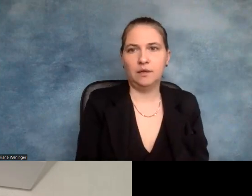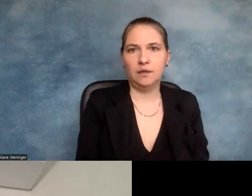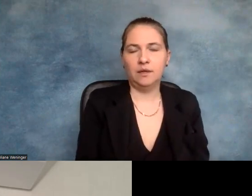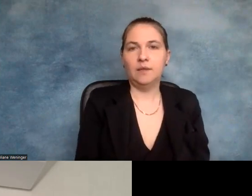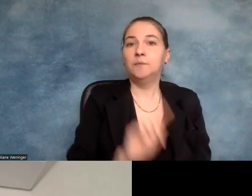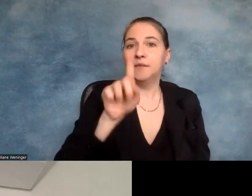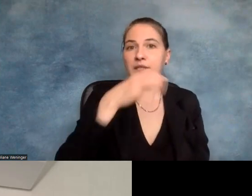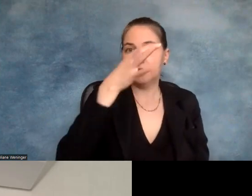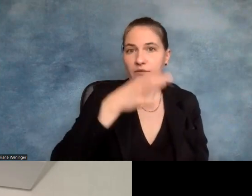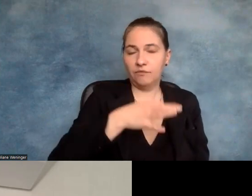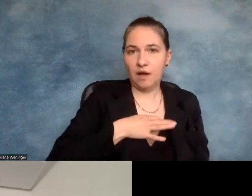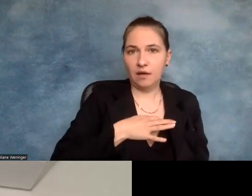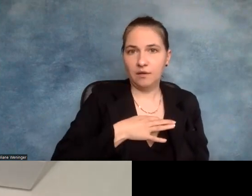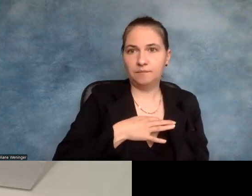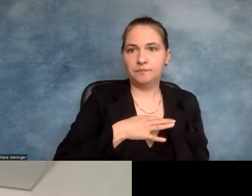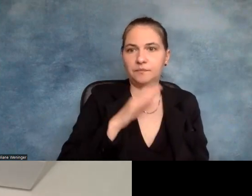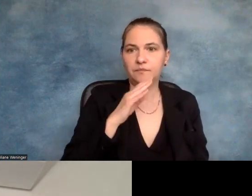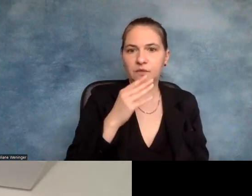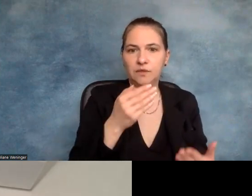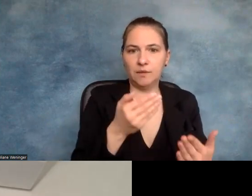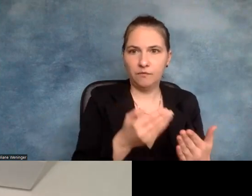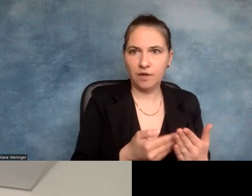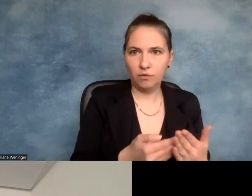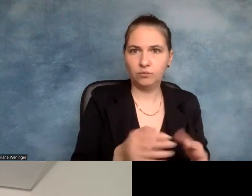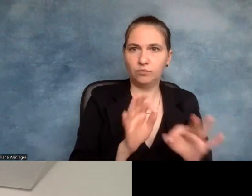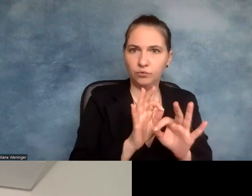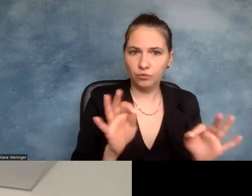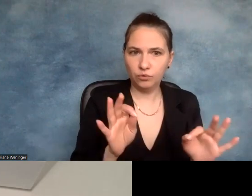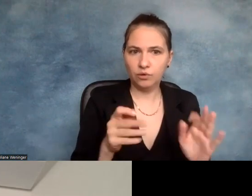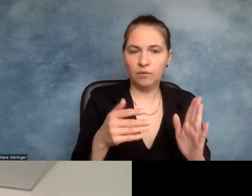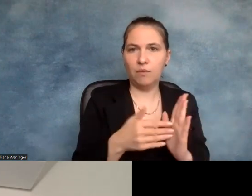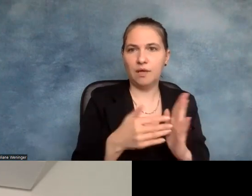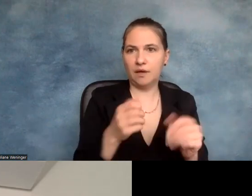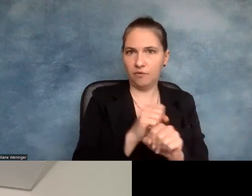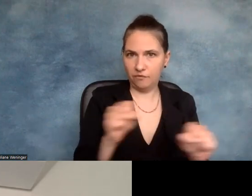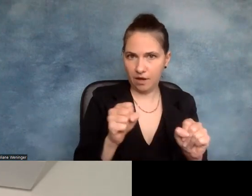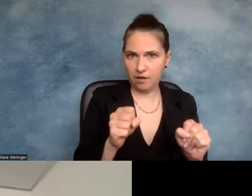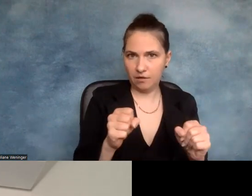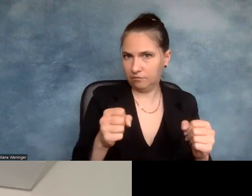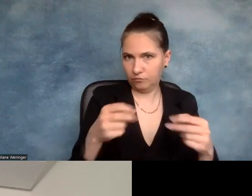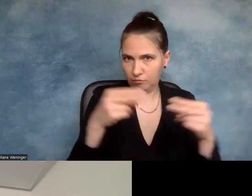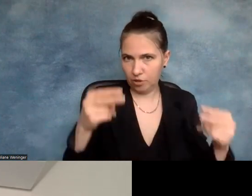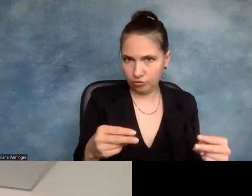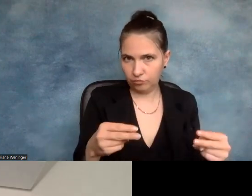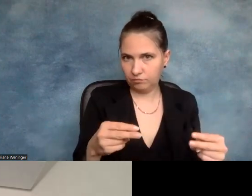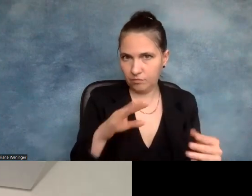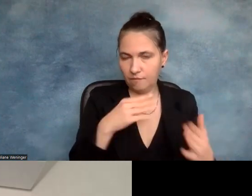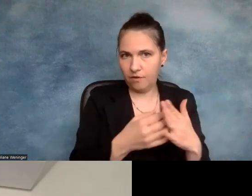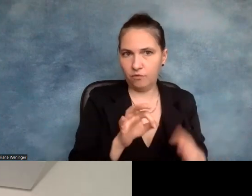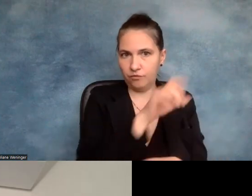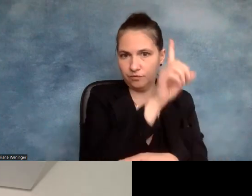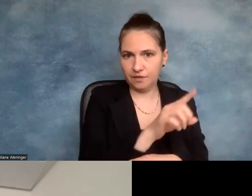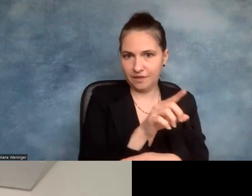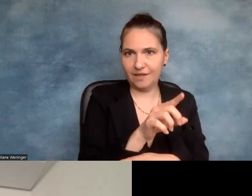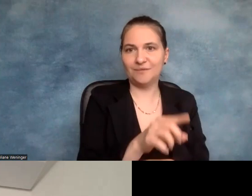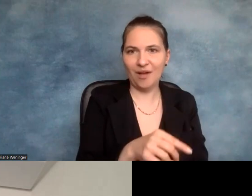nächste Frage: Habt ihr Empfehlungen zu guten barrierefreien Webseiten, zum Beispiel Empfehlungen für Designer? Gibt es gleich zwei Likes dazu,